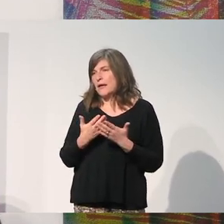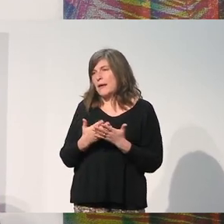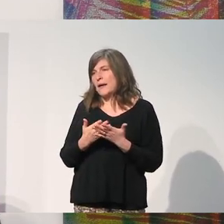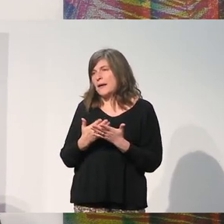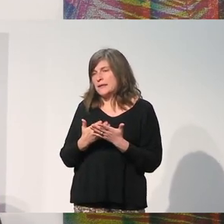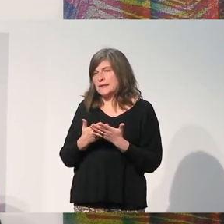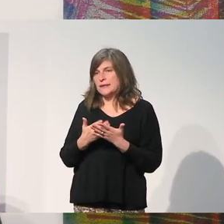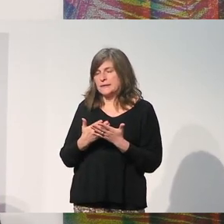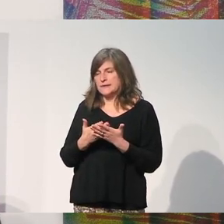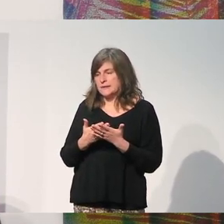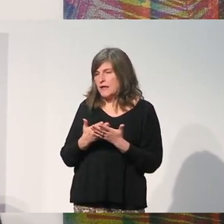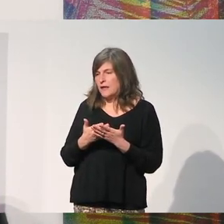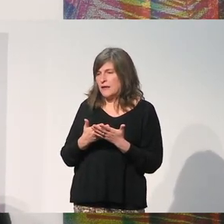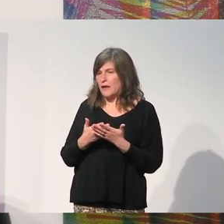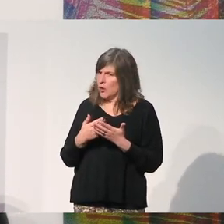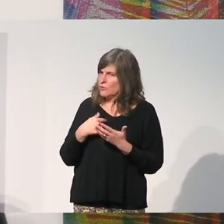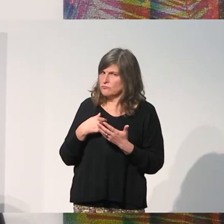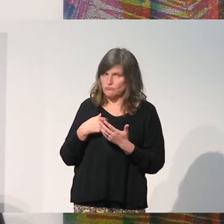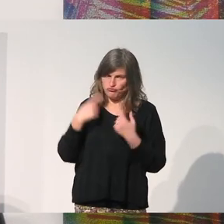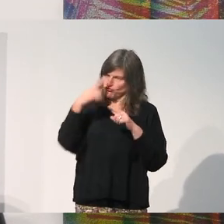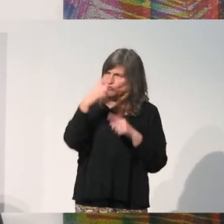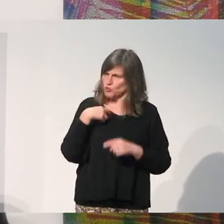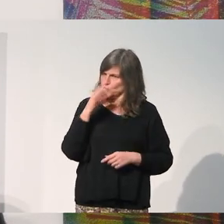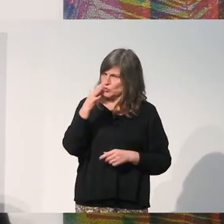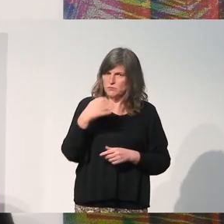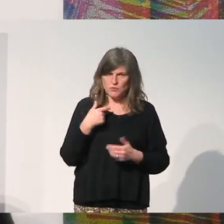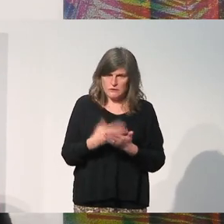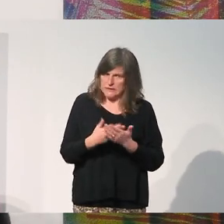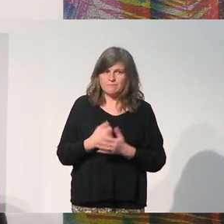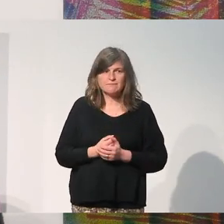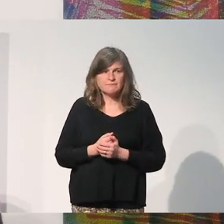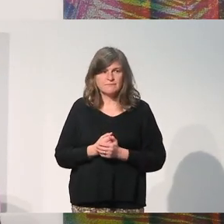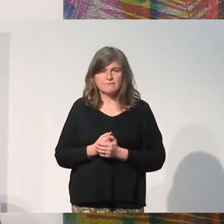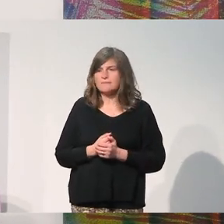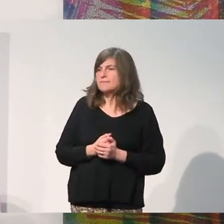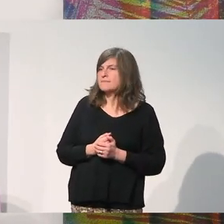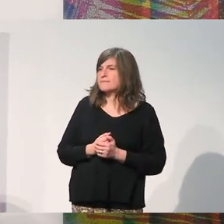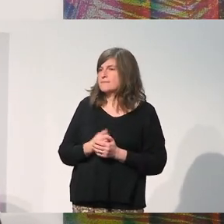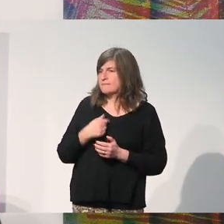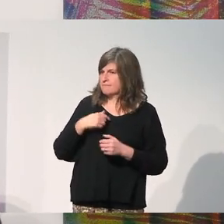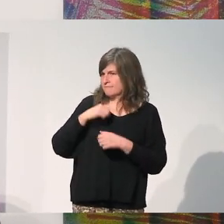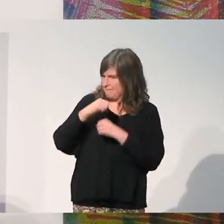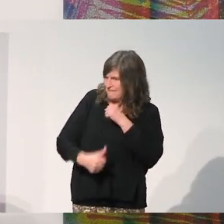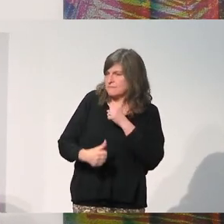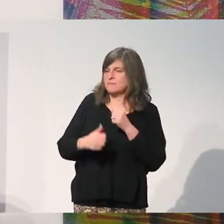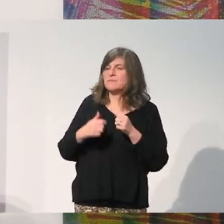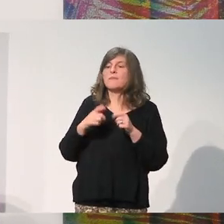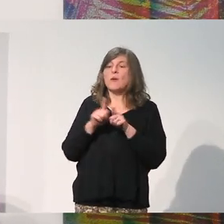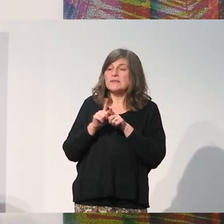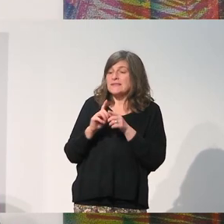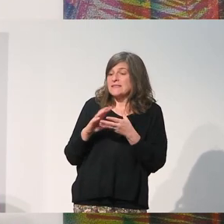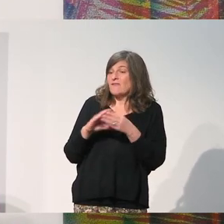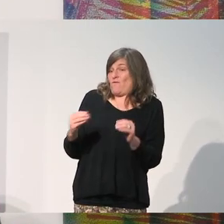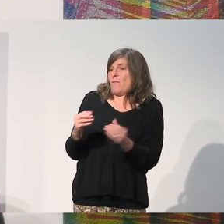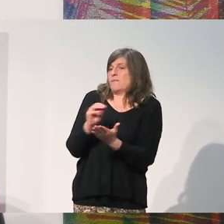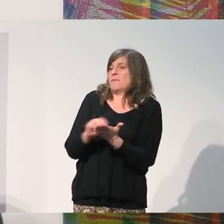c'est quelque chose que je revendique, en fait. C'est un autre sujet. La manière dont je l'ai écrite, je pense, j'ai essayé pendant